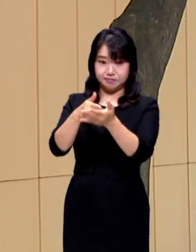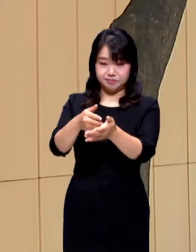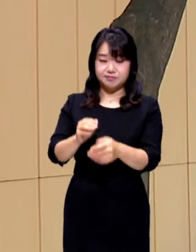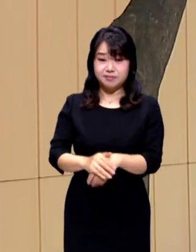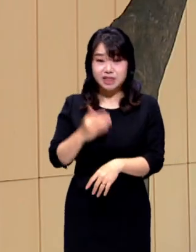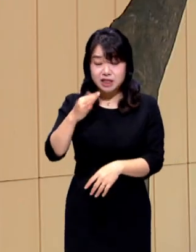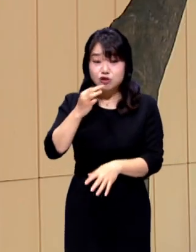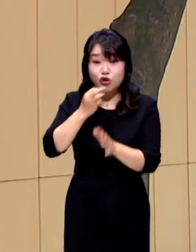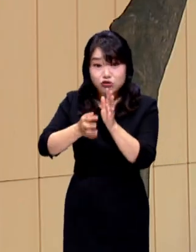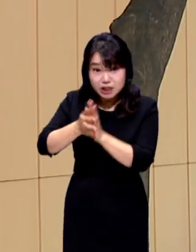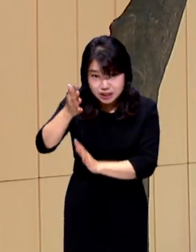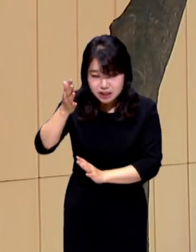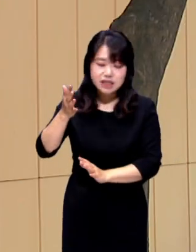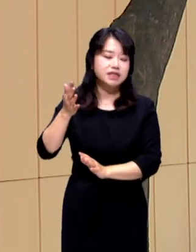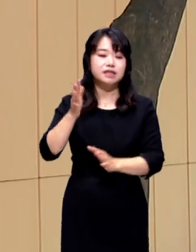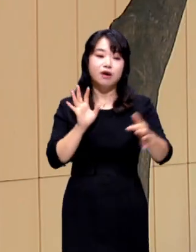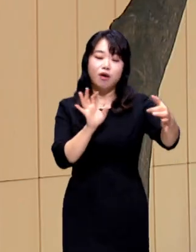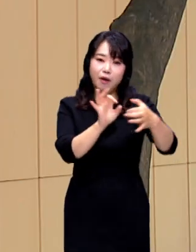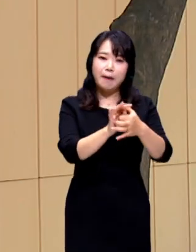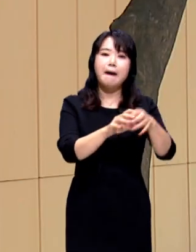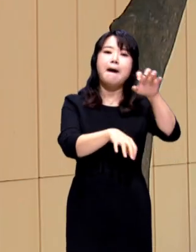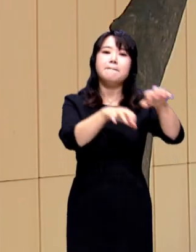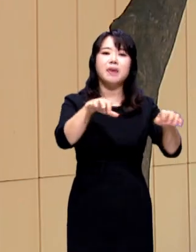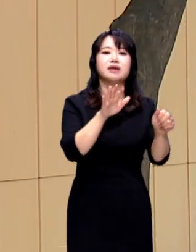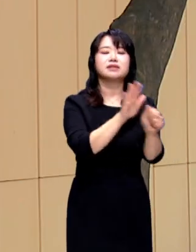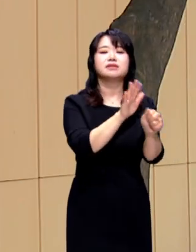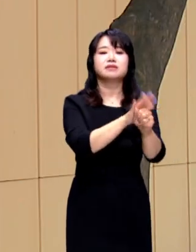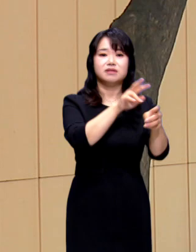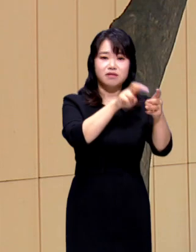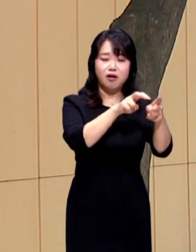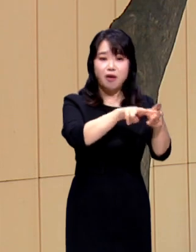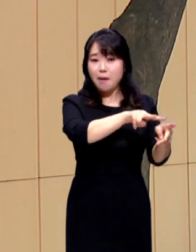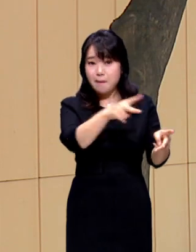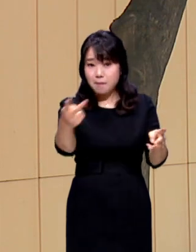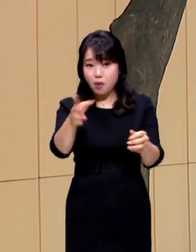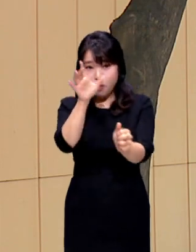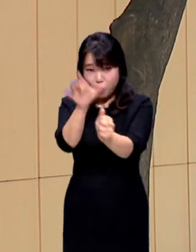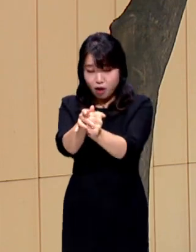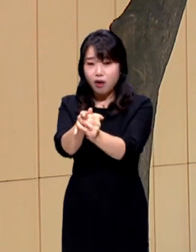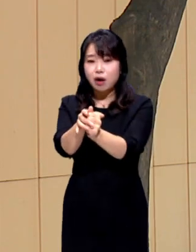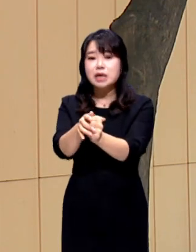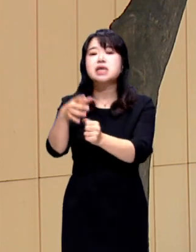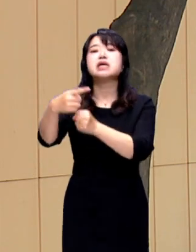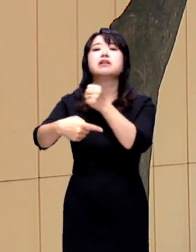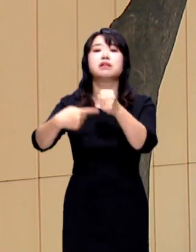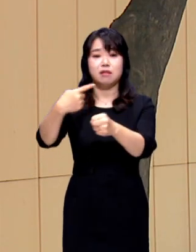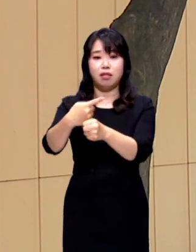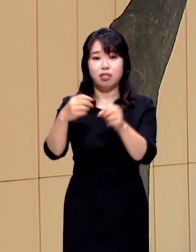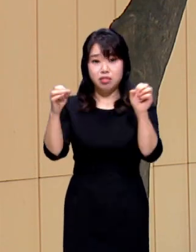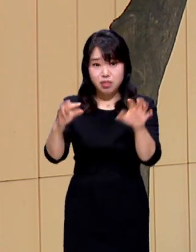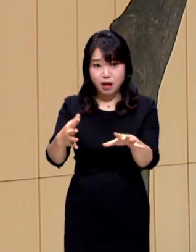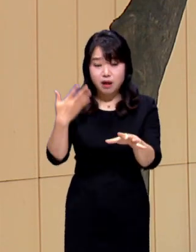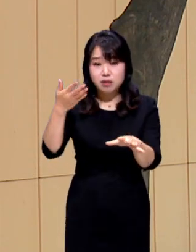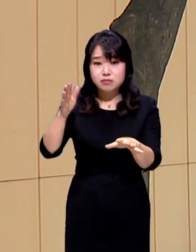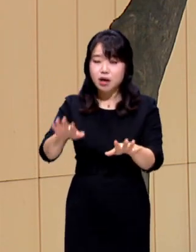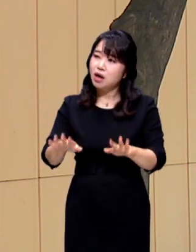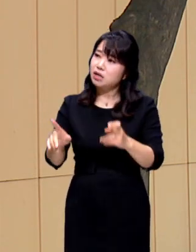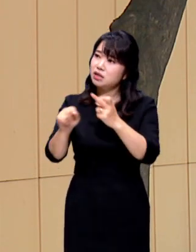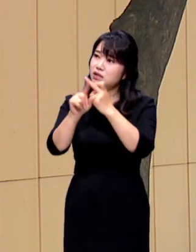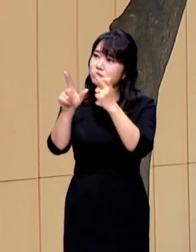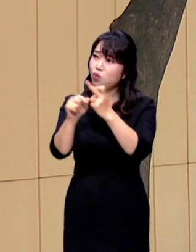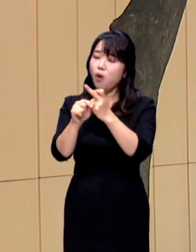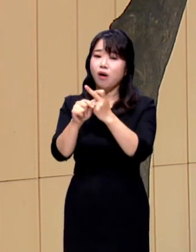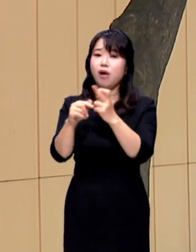하지만 이 서울시 마을공동체 종합지원센터 위탁기관이 바뀐 지 이제 1년 정도밖에 되지 않았지만 올 연말까지만 운영이